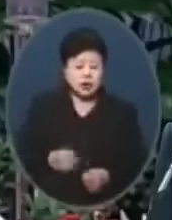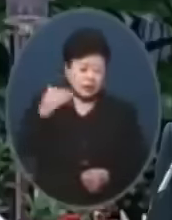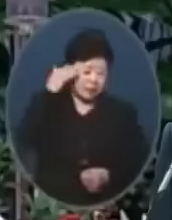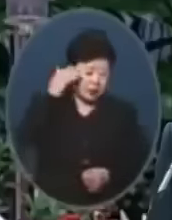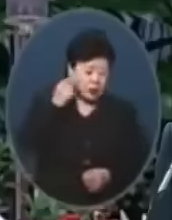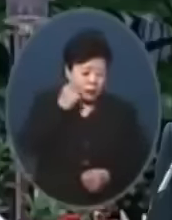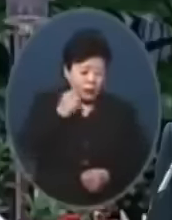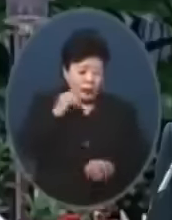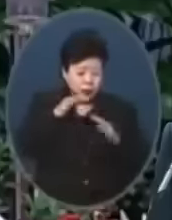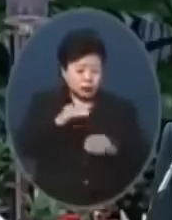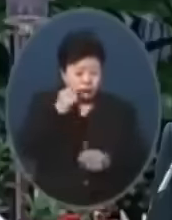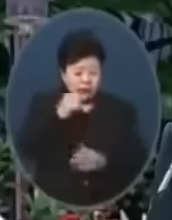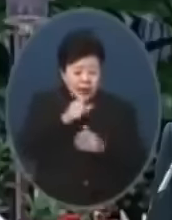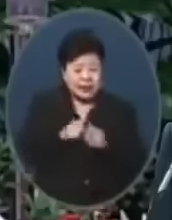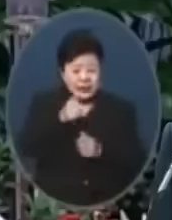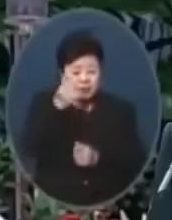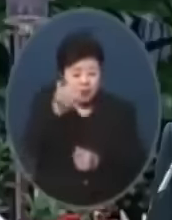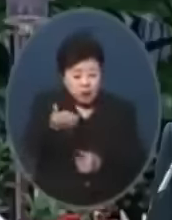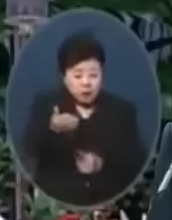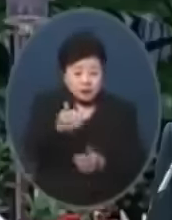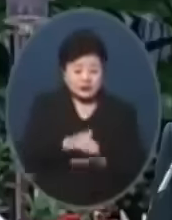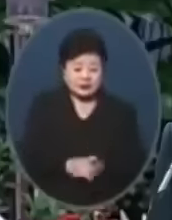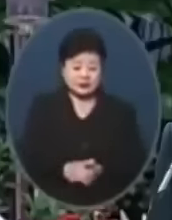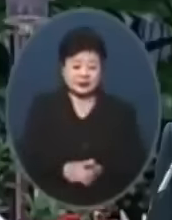것입니까? 하나님이 여러분을